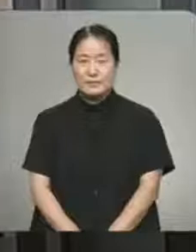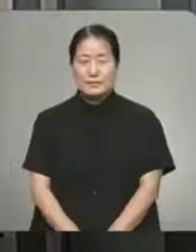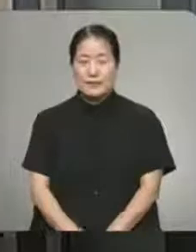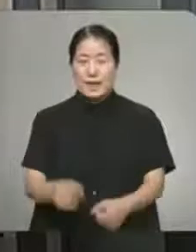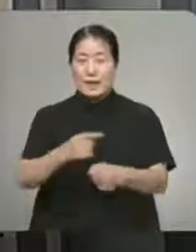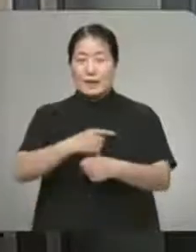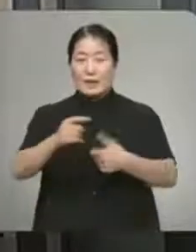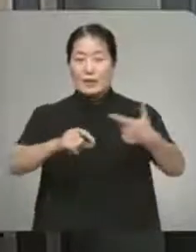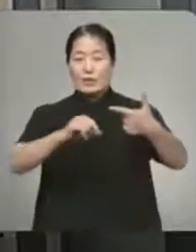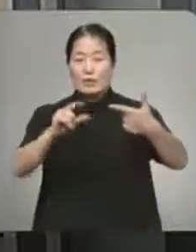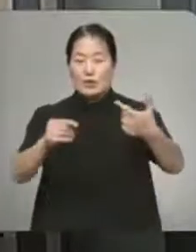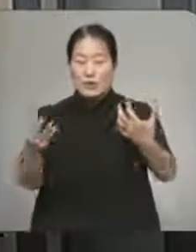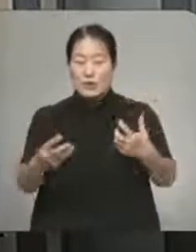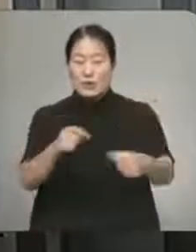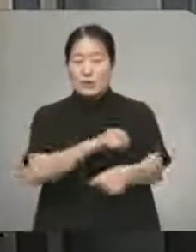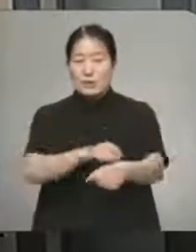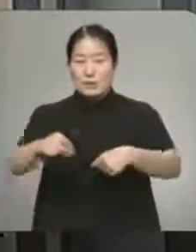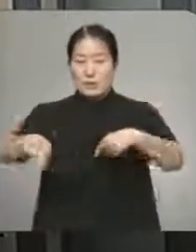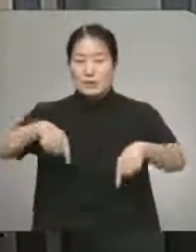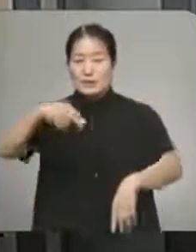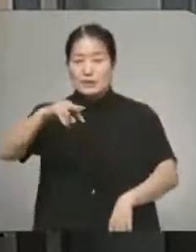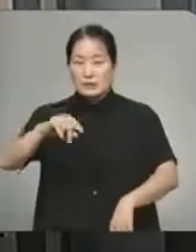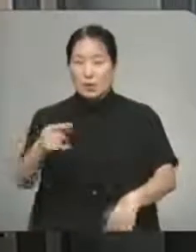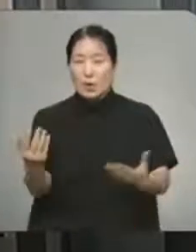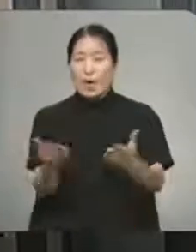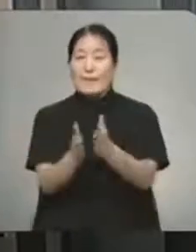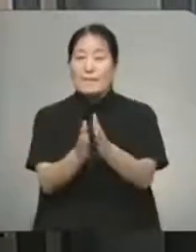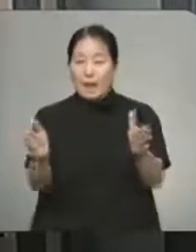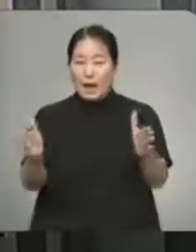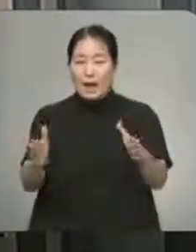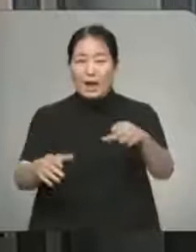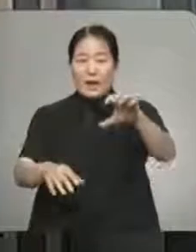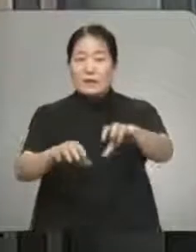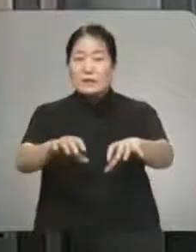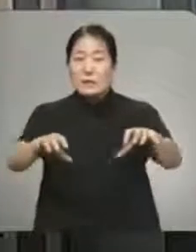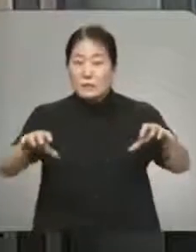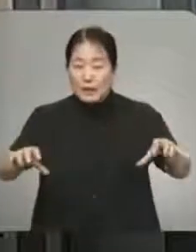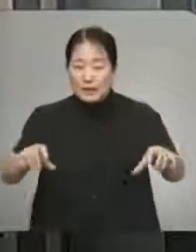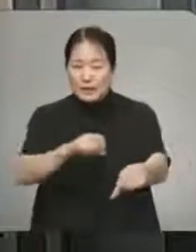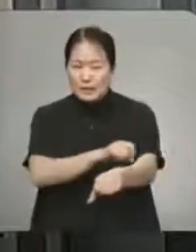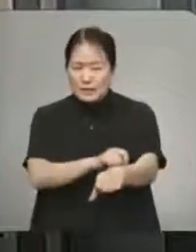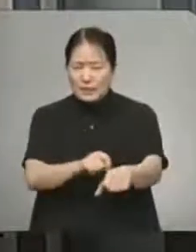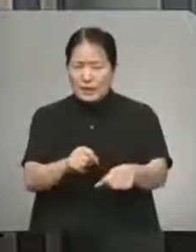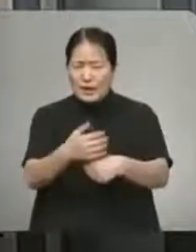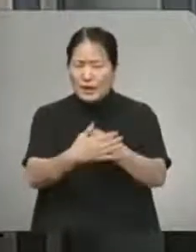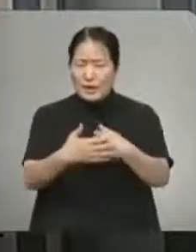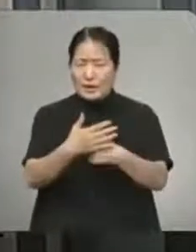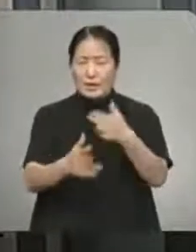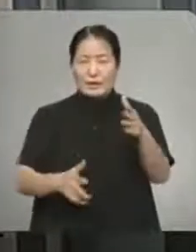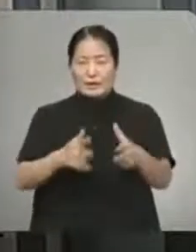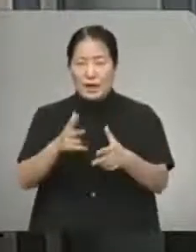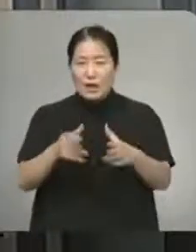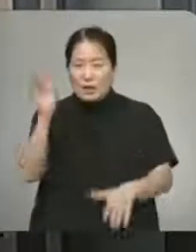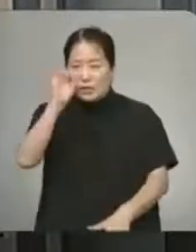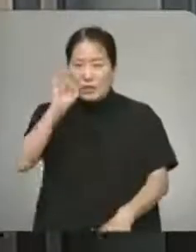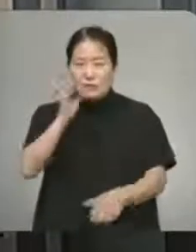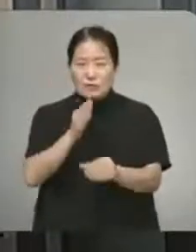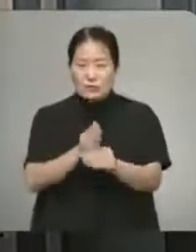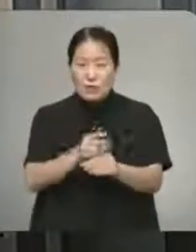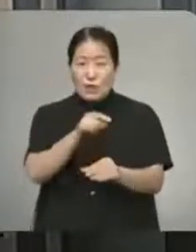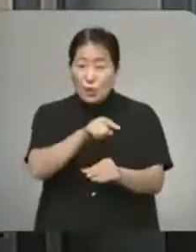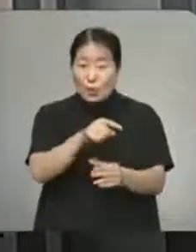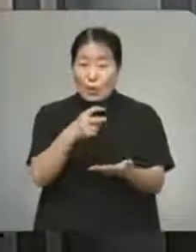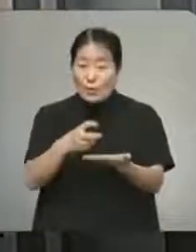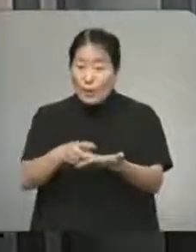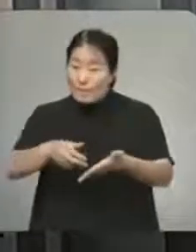매년 6월 강원 특별 자체도 최범 을 앞두고 시 곳마다 특례를 발굴하고 있습니다 이 특례가 법 개정으로 이어지며 면